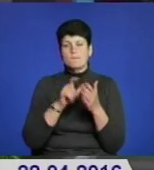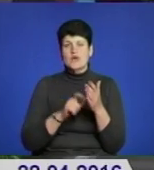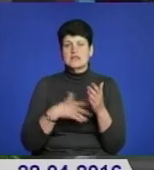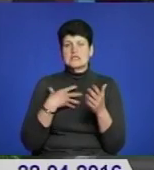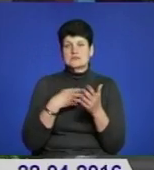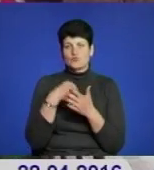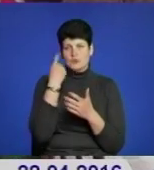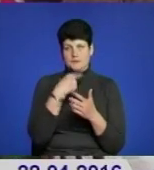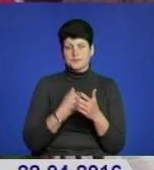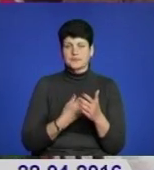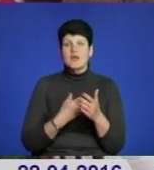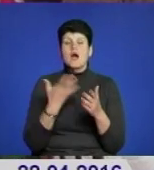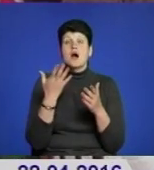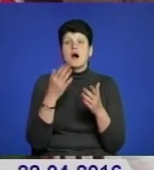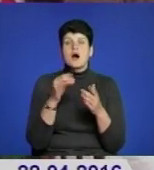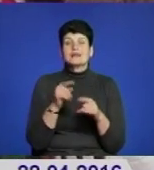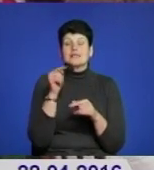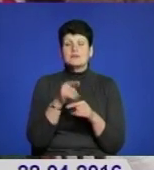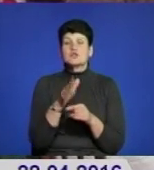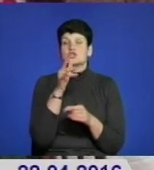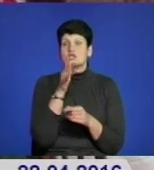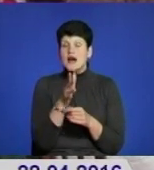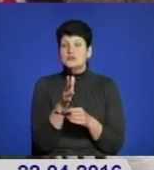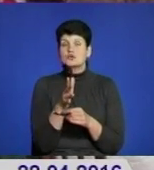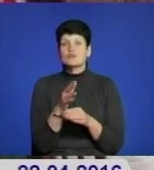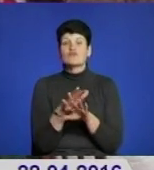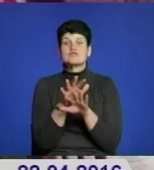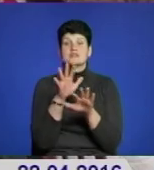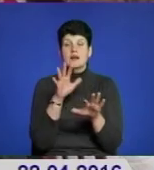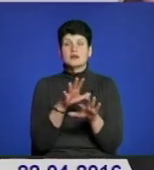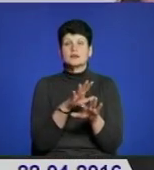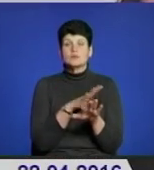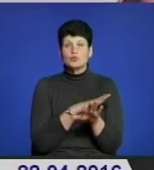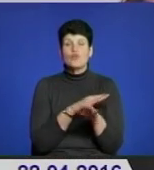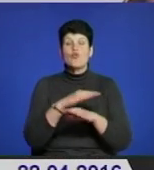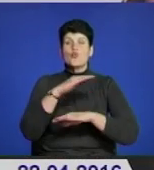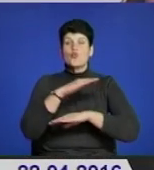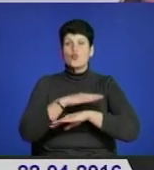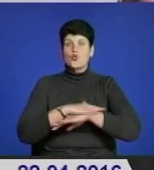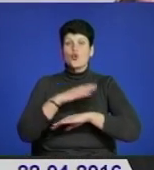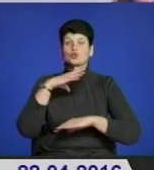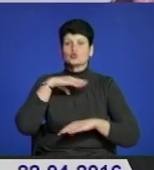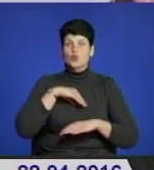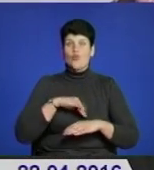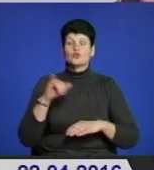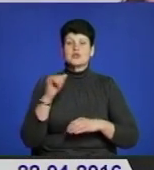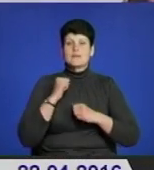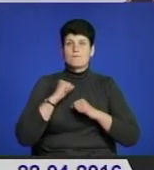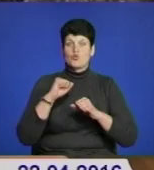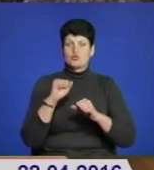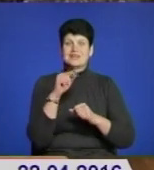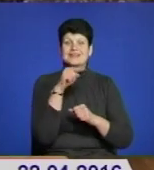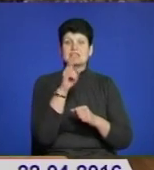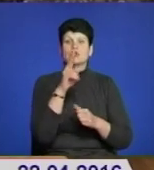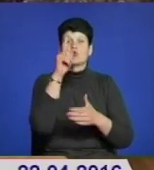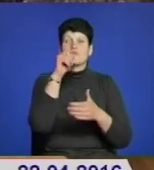авторства. А тим часом в одному із залів бібліотеки відбувався так званий урок духовності та мужності – ті, що